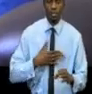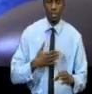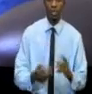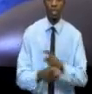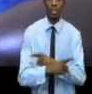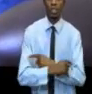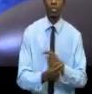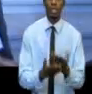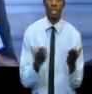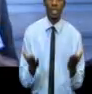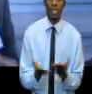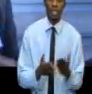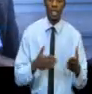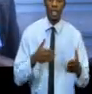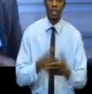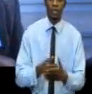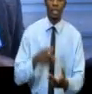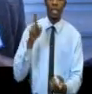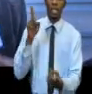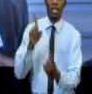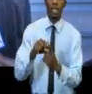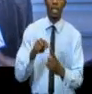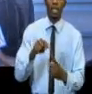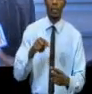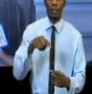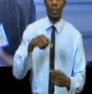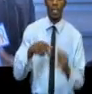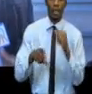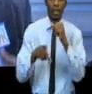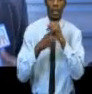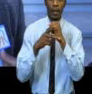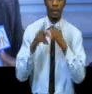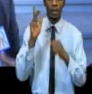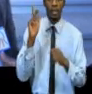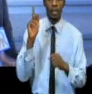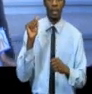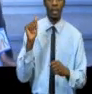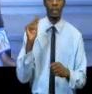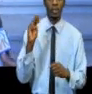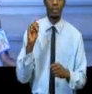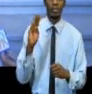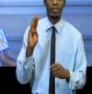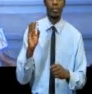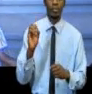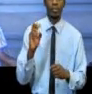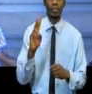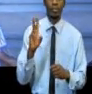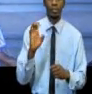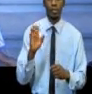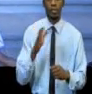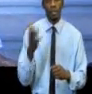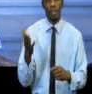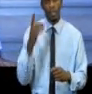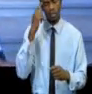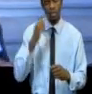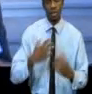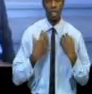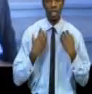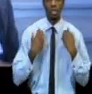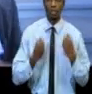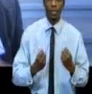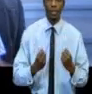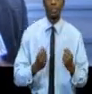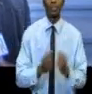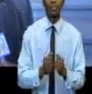Kambov pour aller poser la première pierre à Mukumbi pour le centre de santé. Nous irons avec le gouverneur